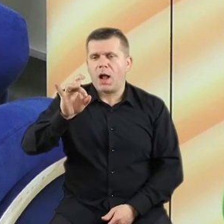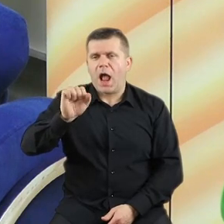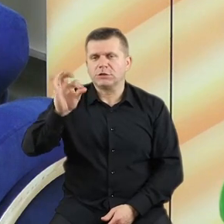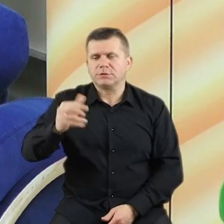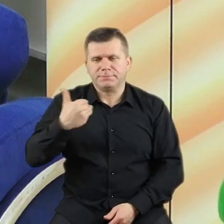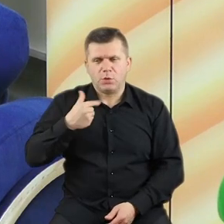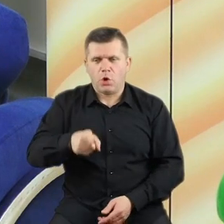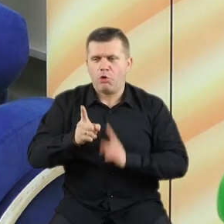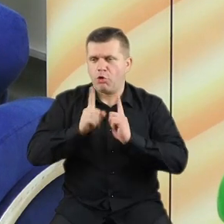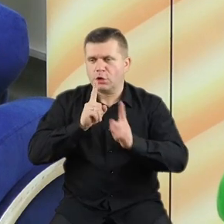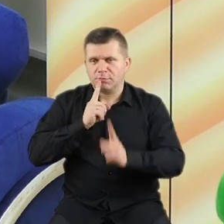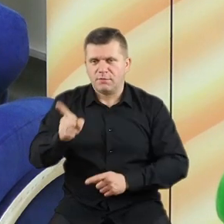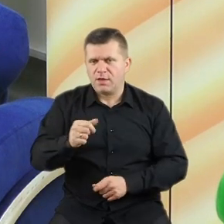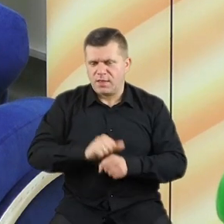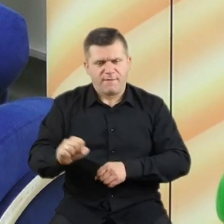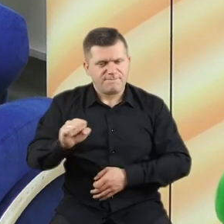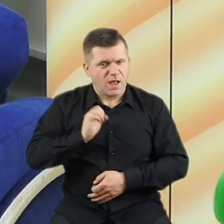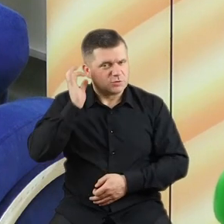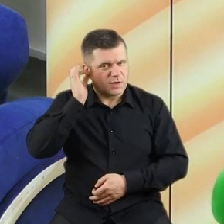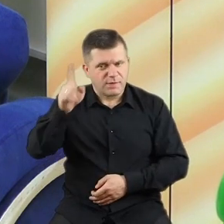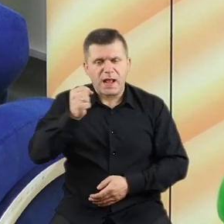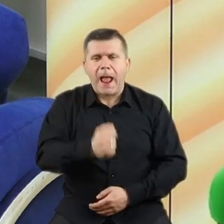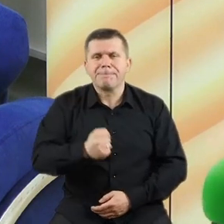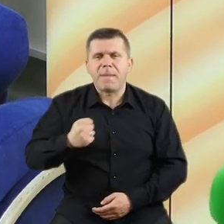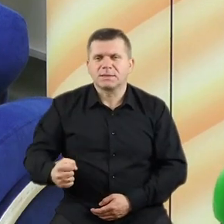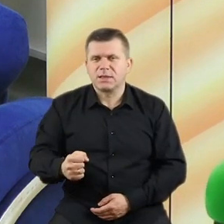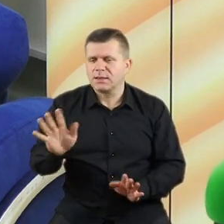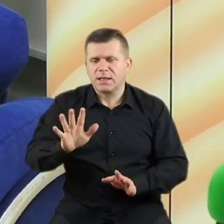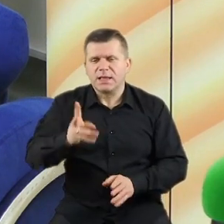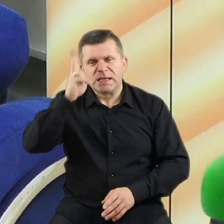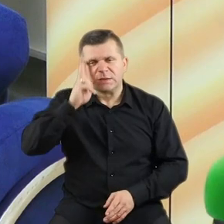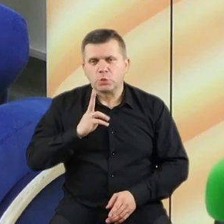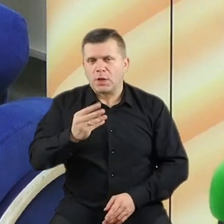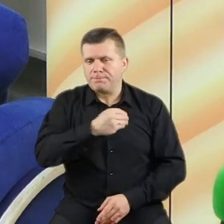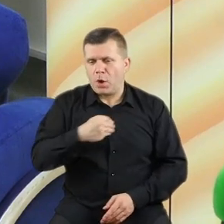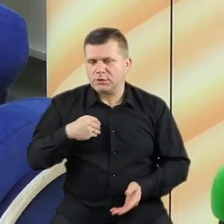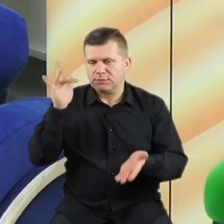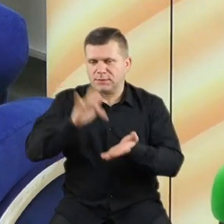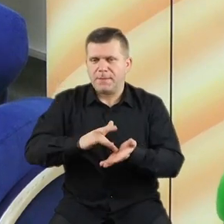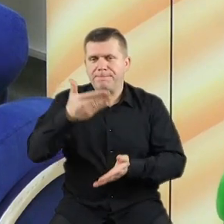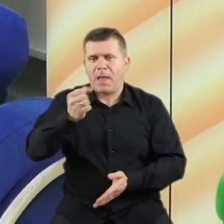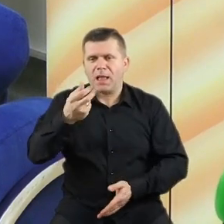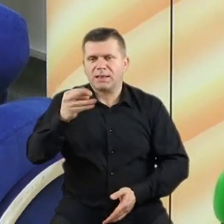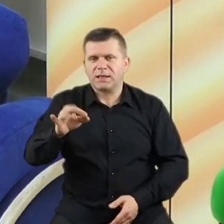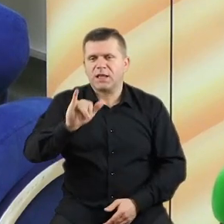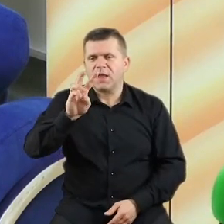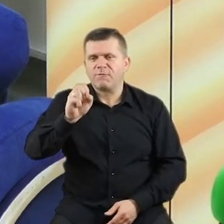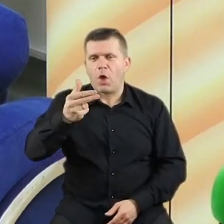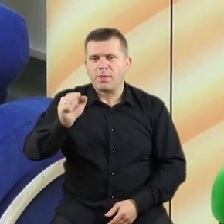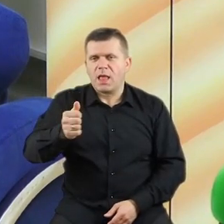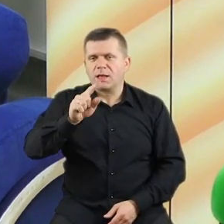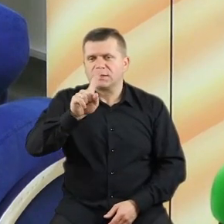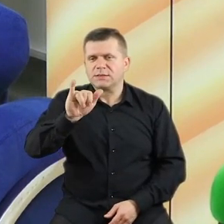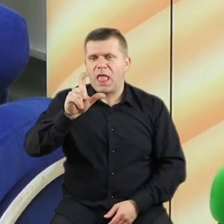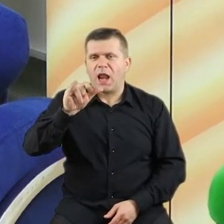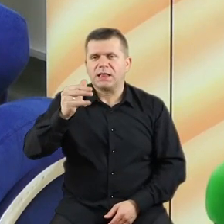tym rozmawiałam, mówi, słuchaj, jest taka fajna dziewczyna w ambasadzie, nie w ambasadzie, w Instytucie Polskim w Madrycie, Iwona Zielińska, i ty się do niej